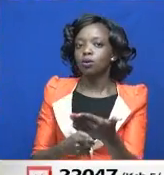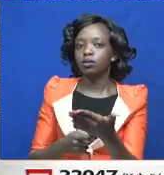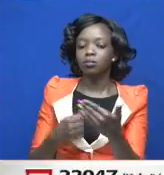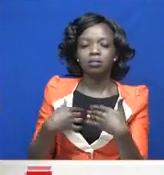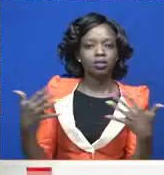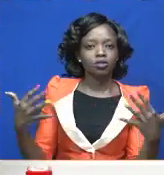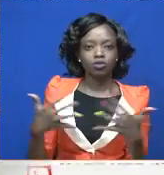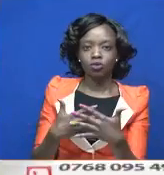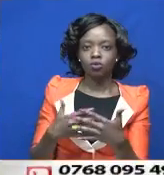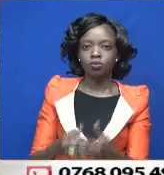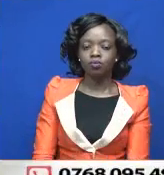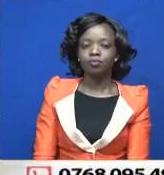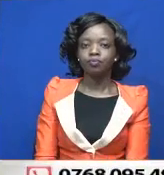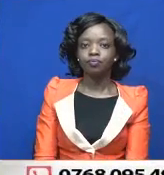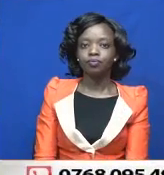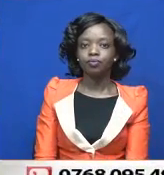kabisa.